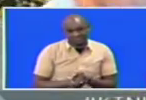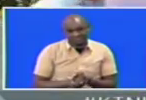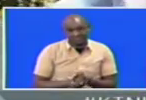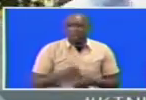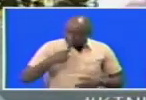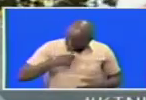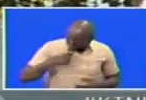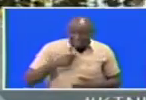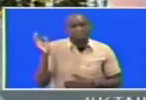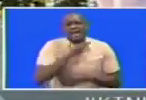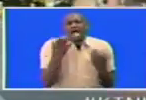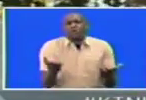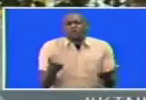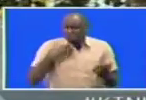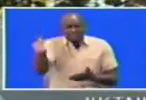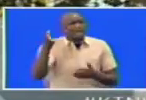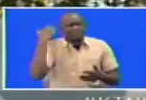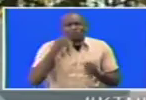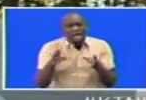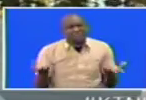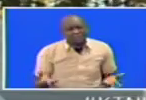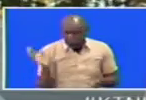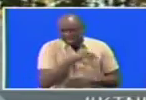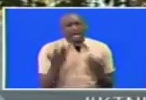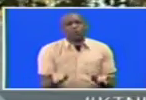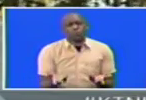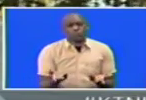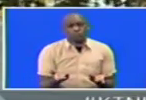Siwezi, utarudije mahali ambapo hukuwepo?